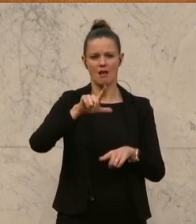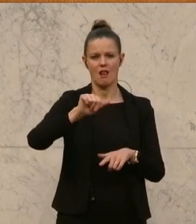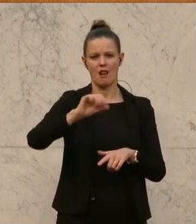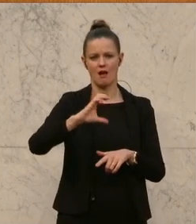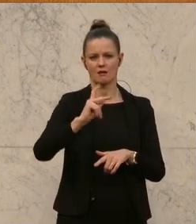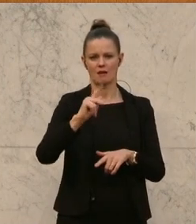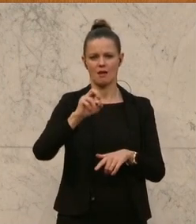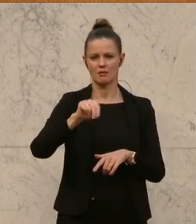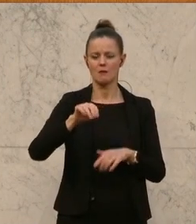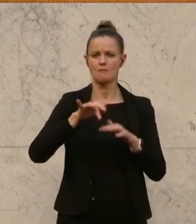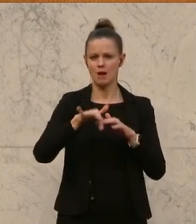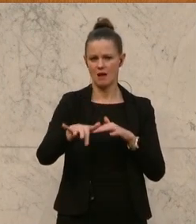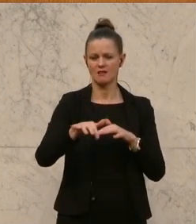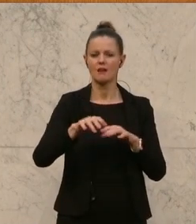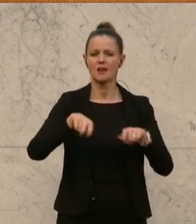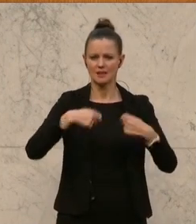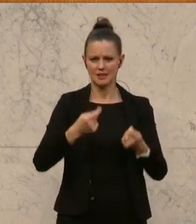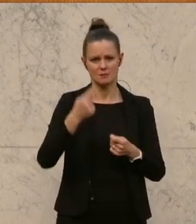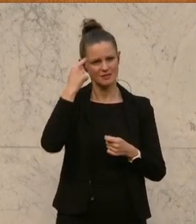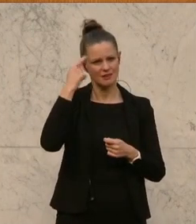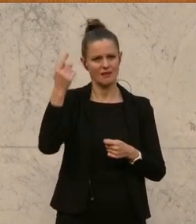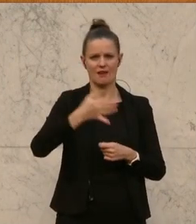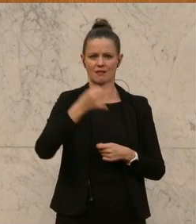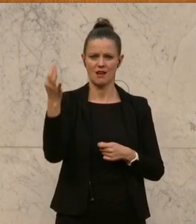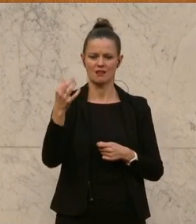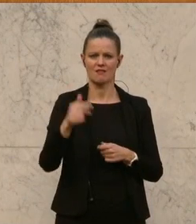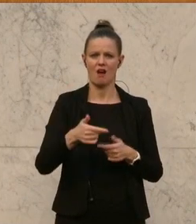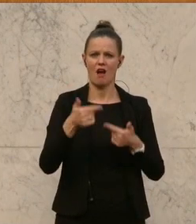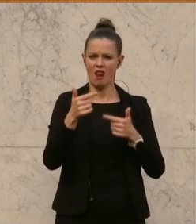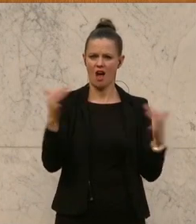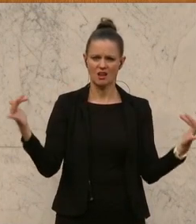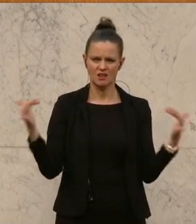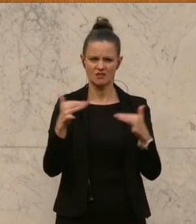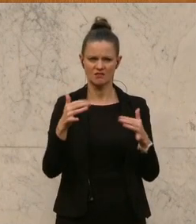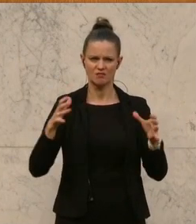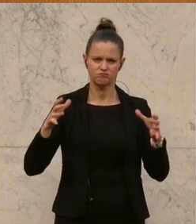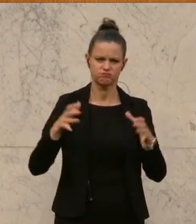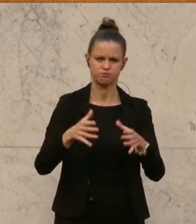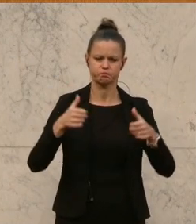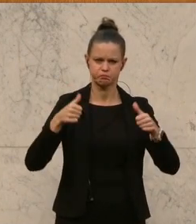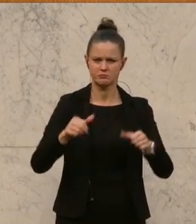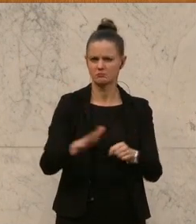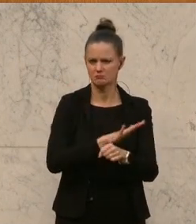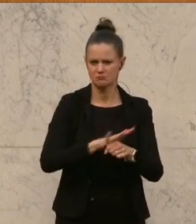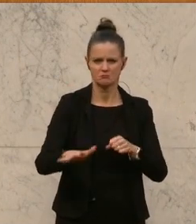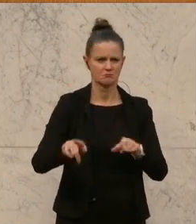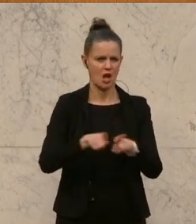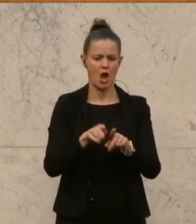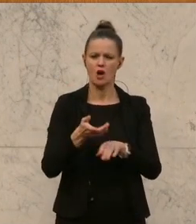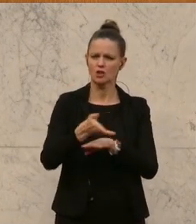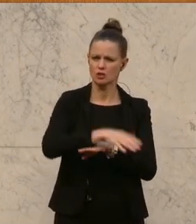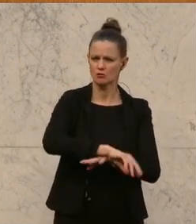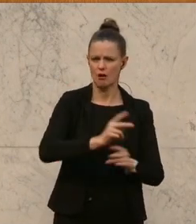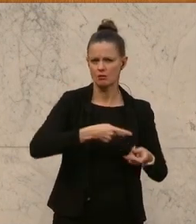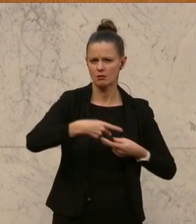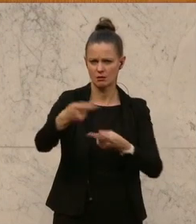ein Lager gegeben, wo die Roma zusammen gepfercht wurden, misshandelt wurden, teilweise auch umgekommen sind,